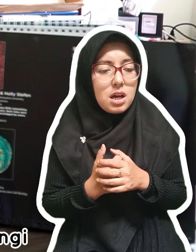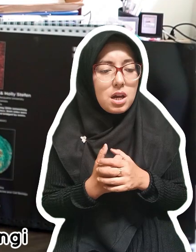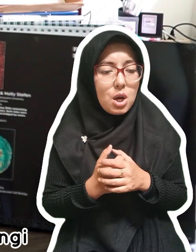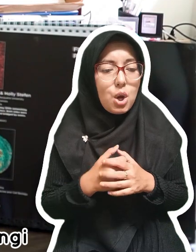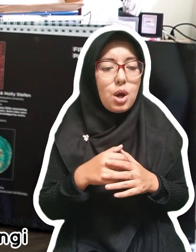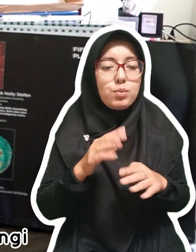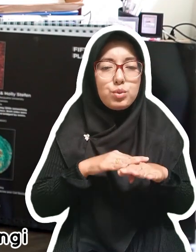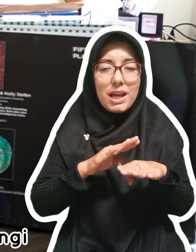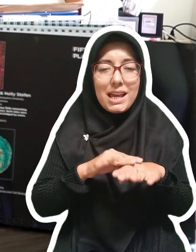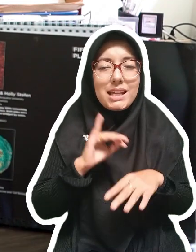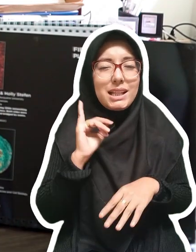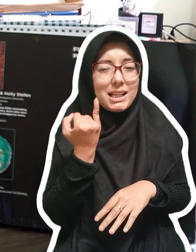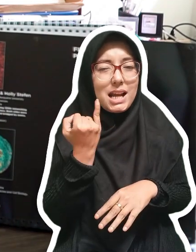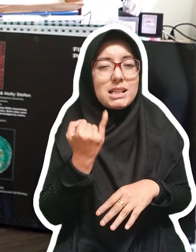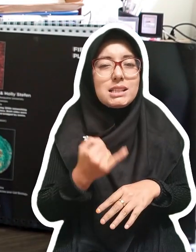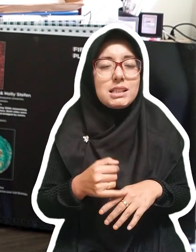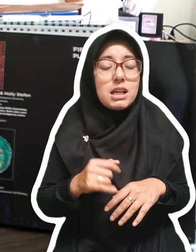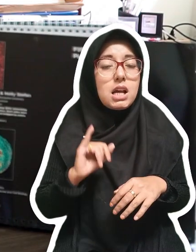dan identifikasi jamur.